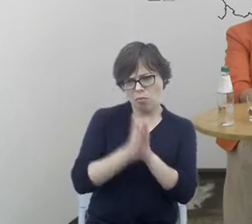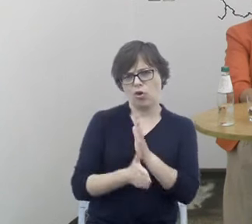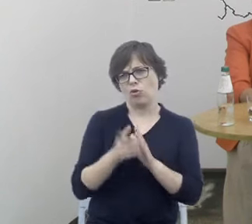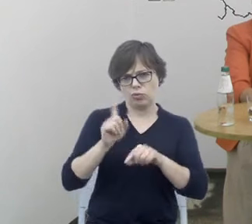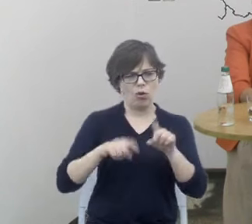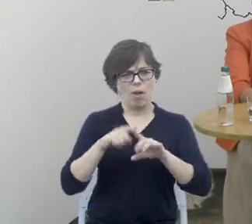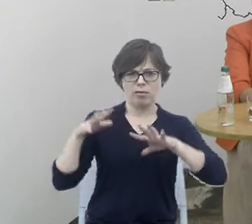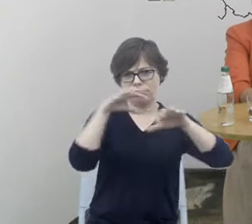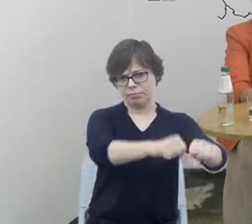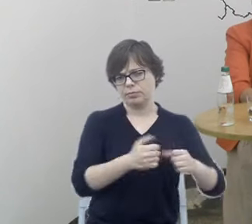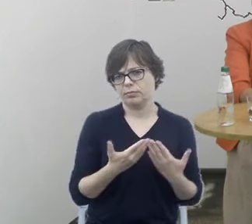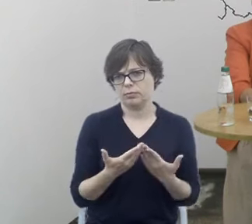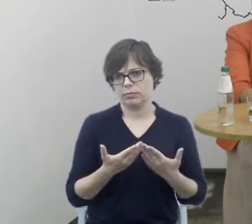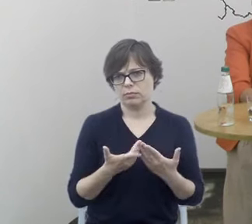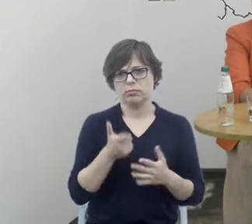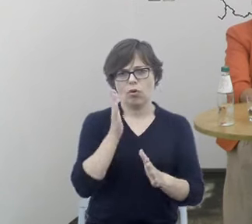większości, przejęte